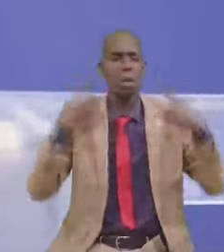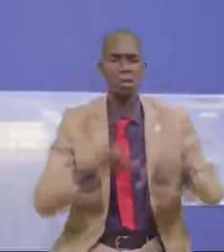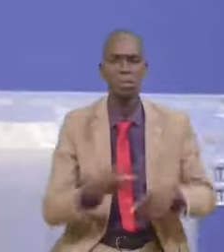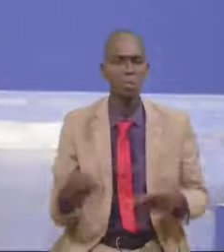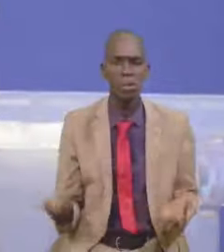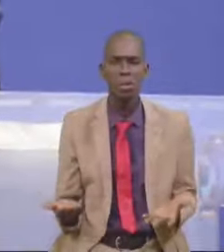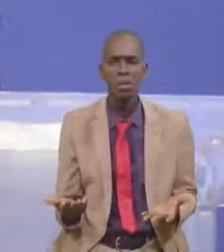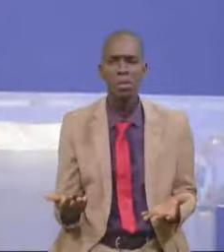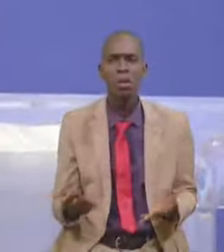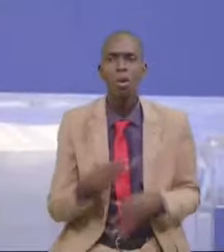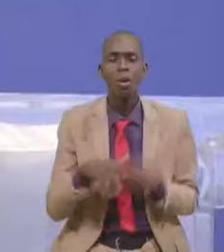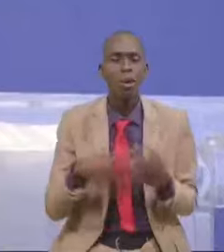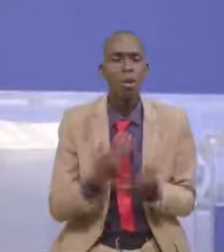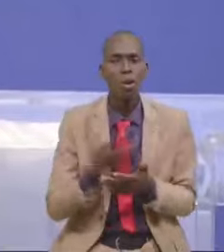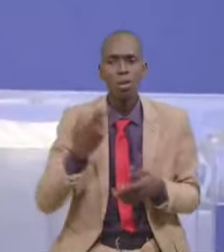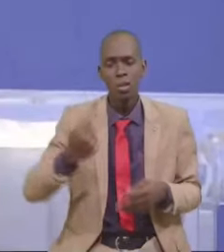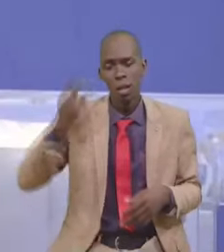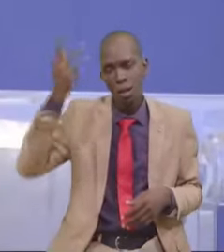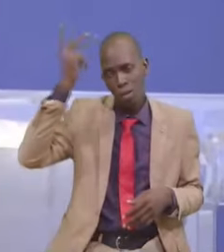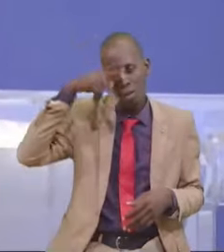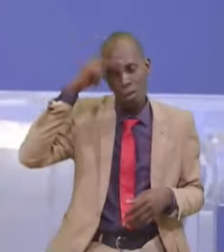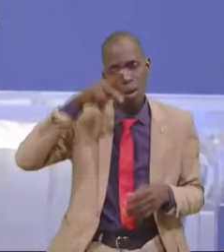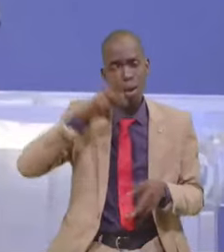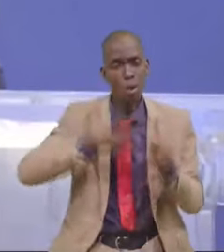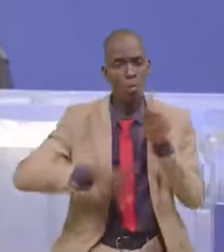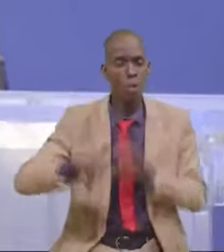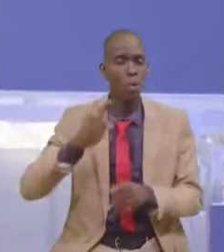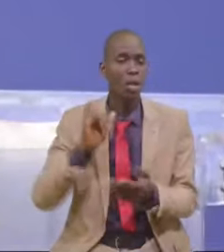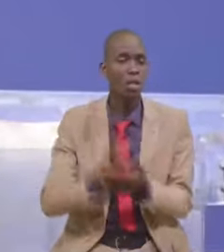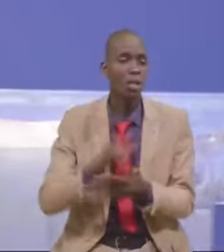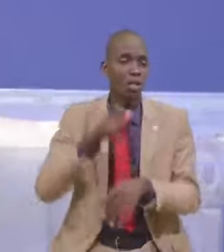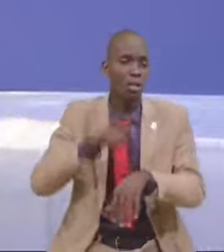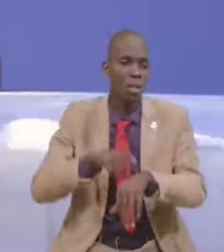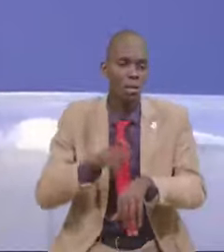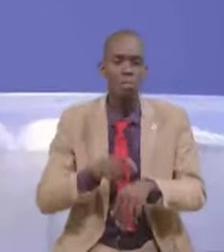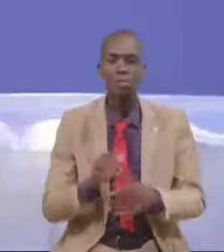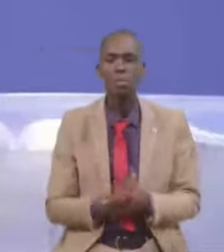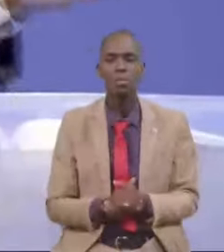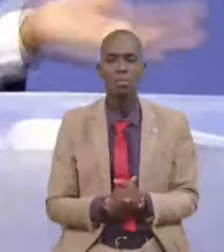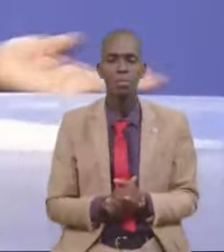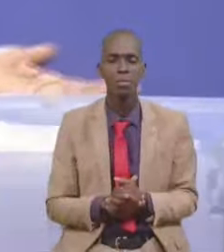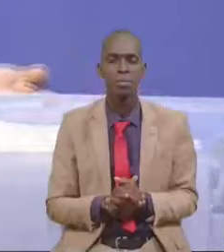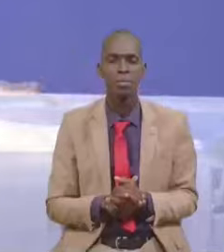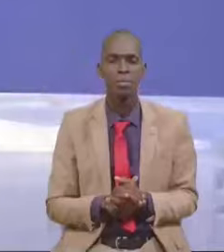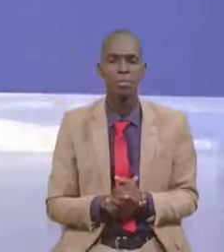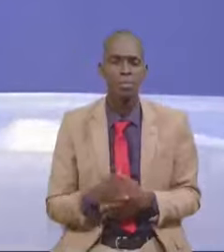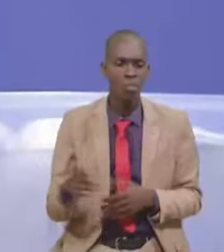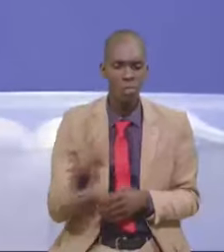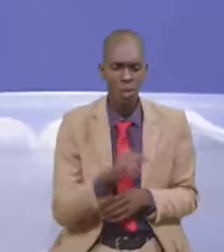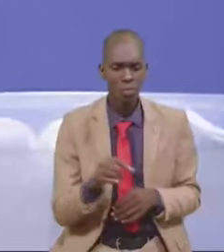Les hommes philosophiques là-bas Ils ont regardé la